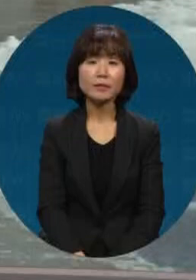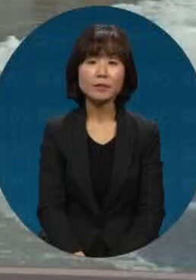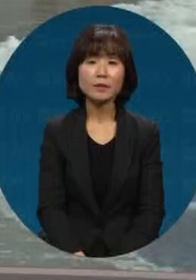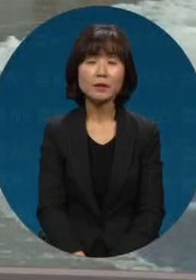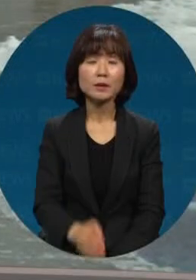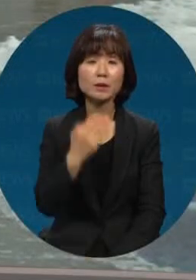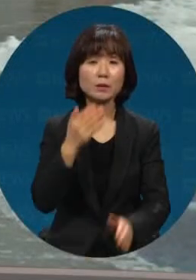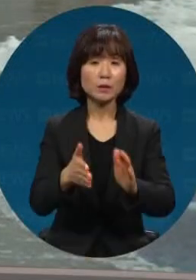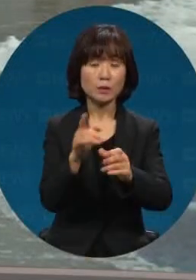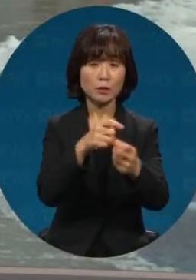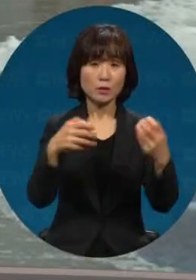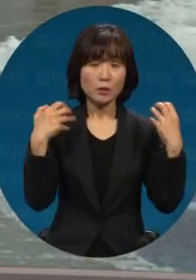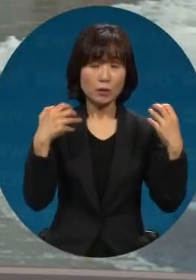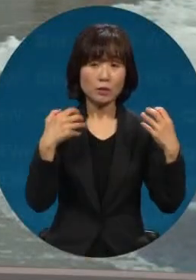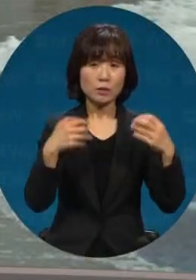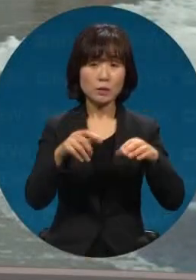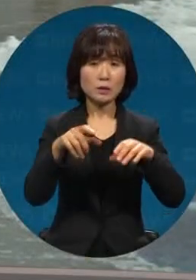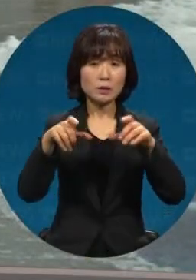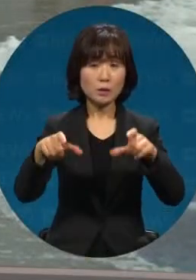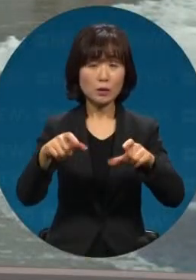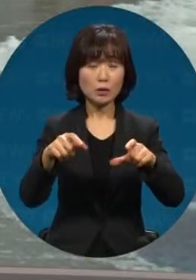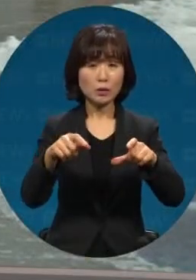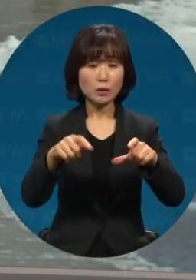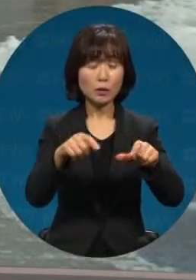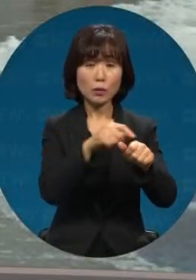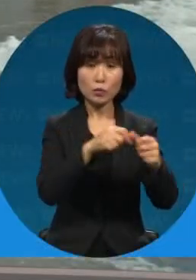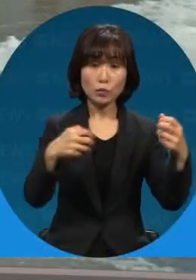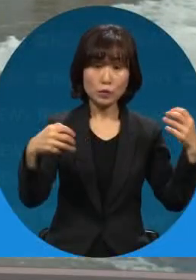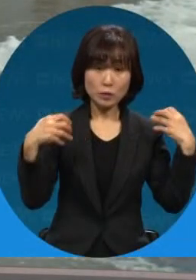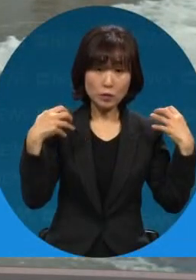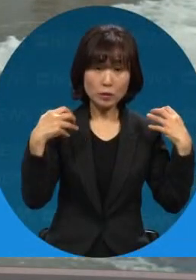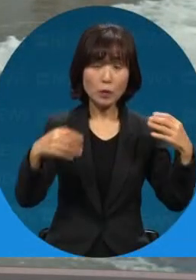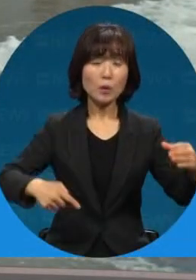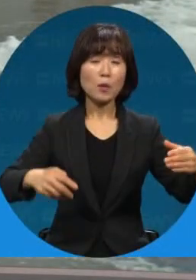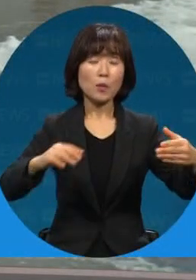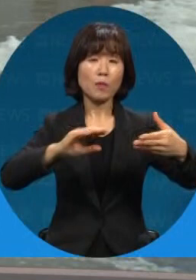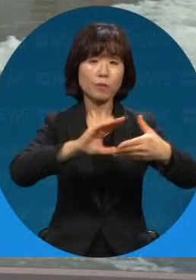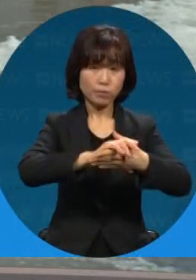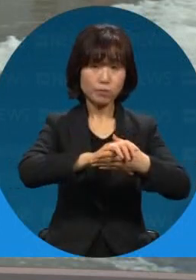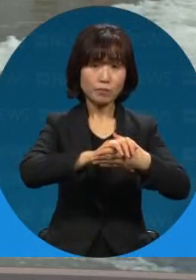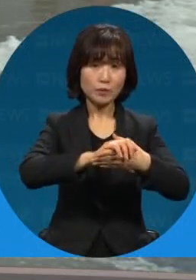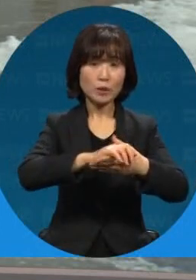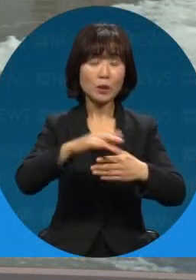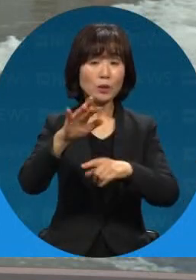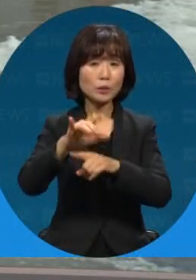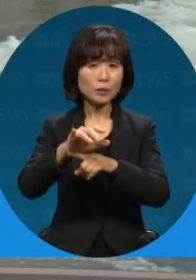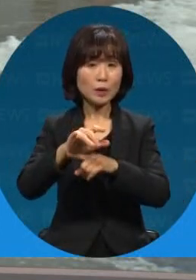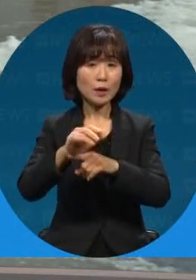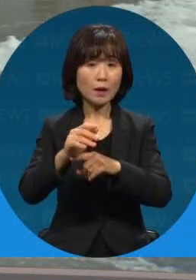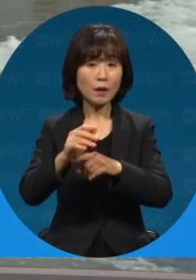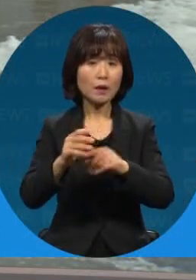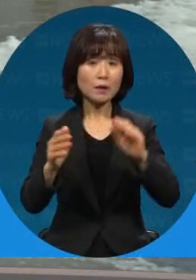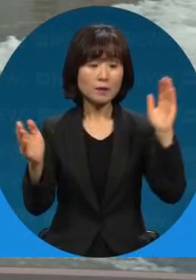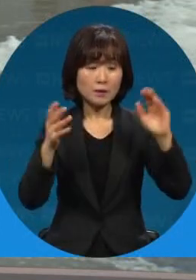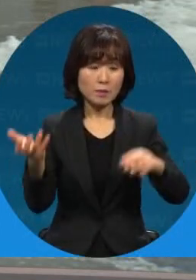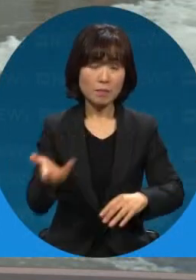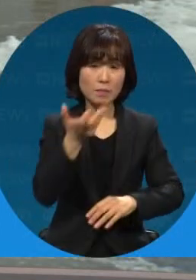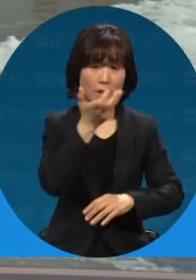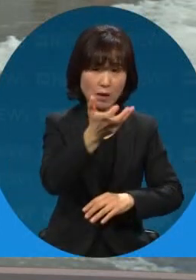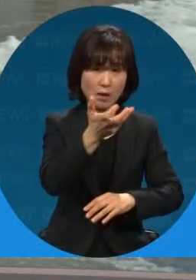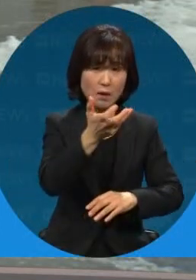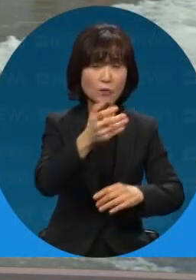네 서울시 교육청과 지역 교육청에 손을 잡고 농산호촌의 유학을 보내는 사업이 추진된지 2년이